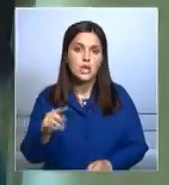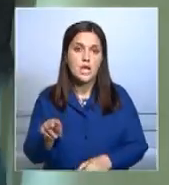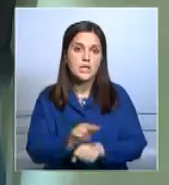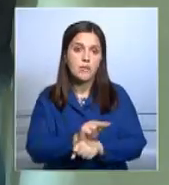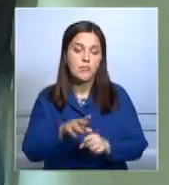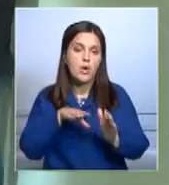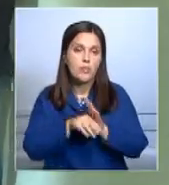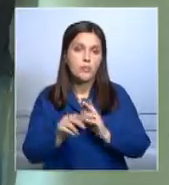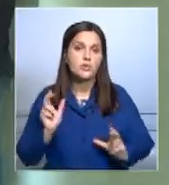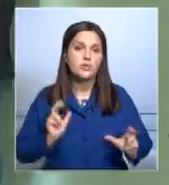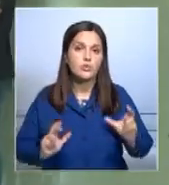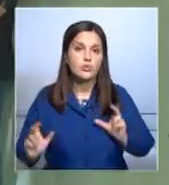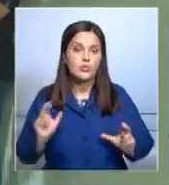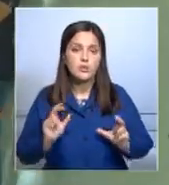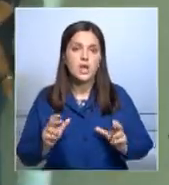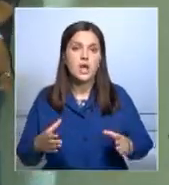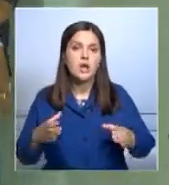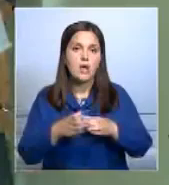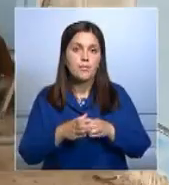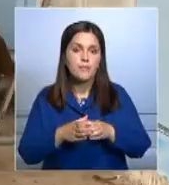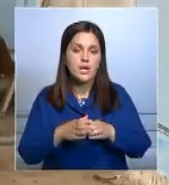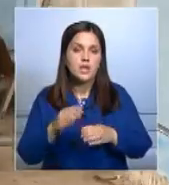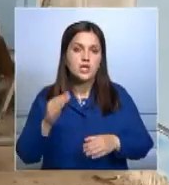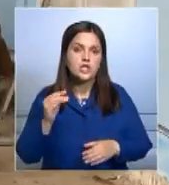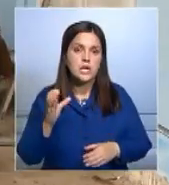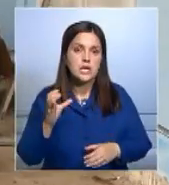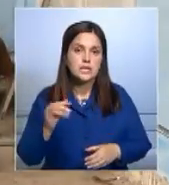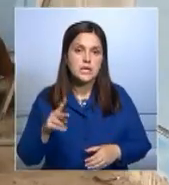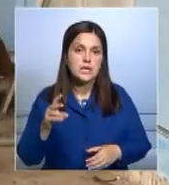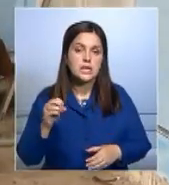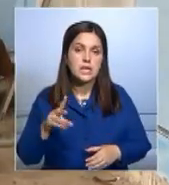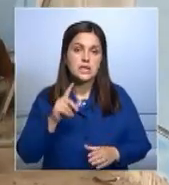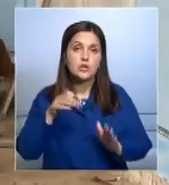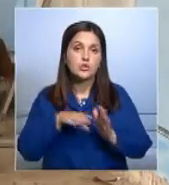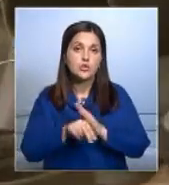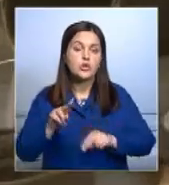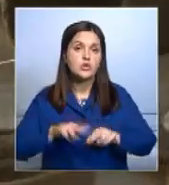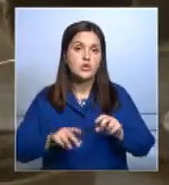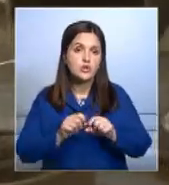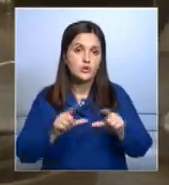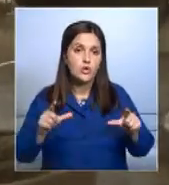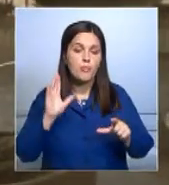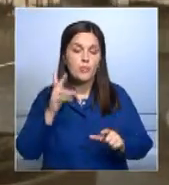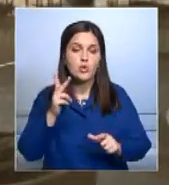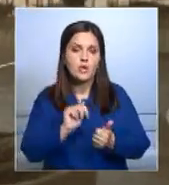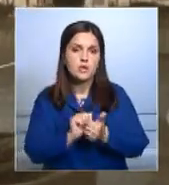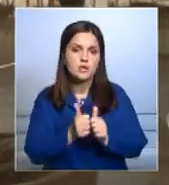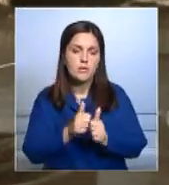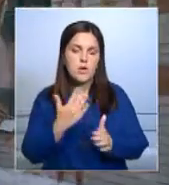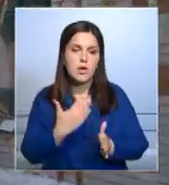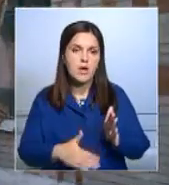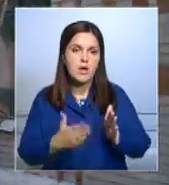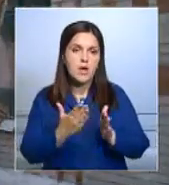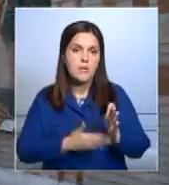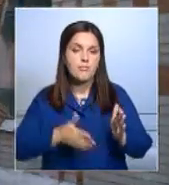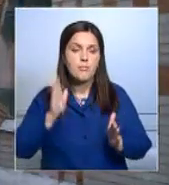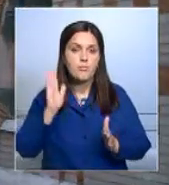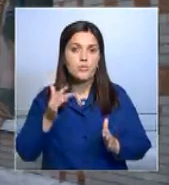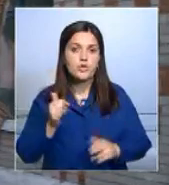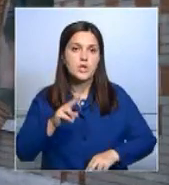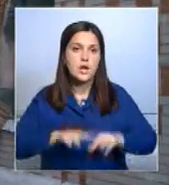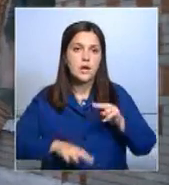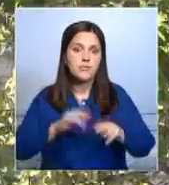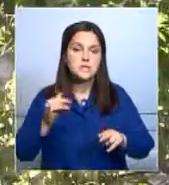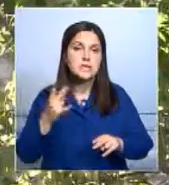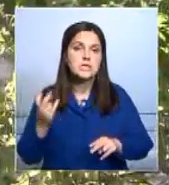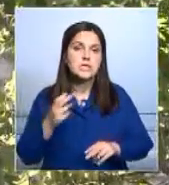ремонту привлекли и студентов отрядов Жасыл-Ель. За счет строительства школ решится вопрос трехсменного образования. Возводят объекты